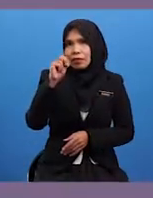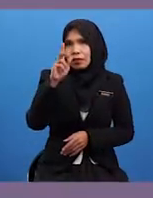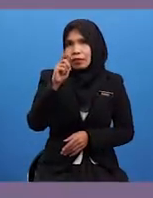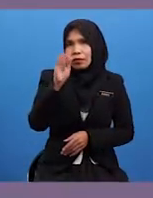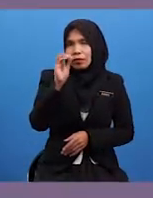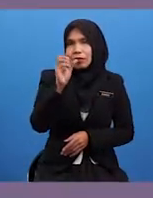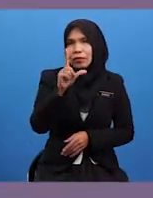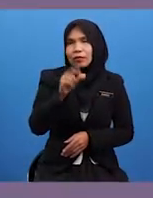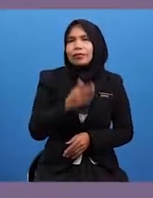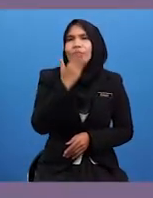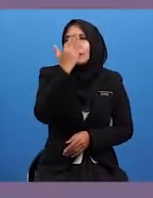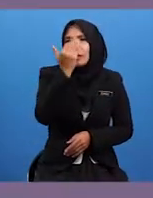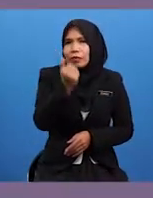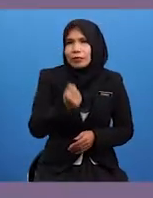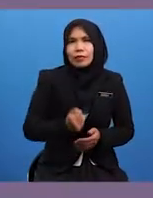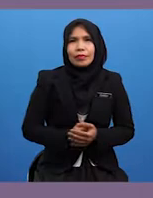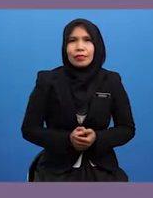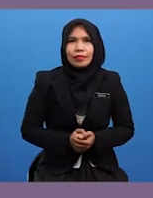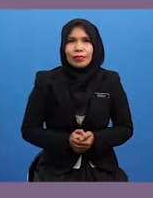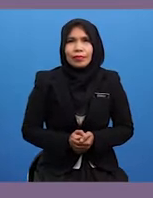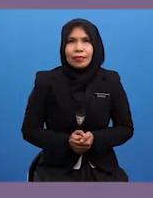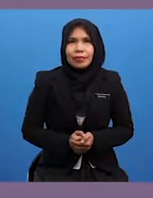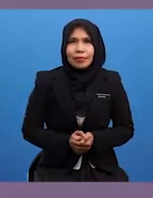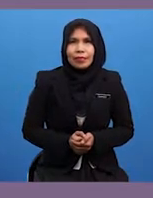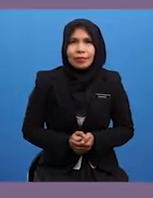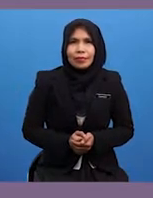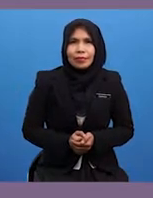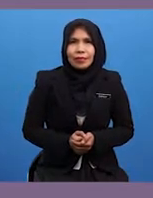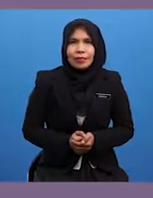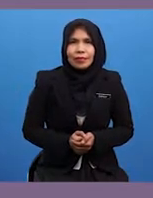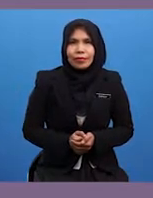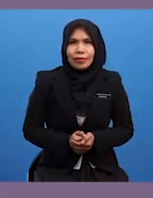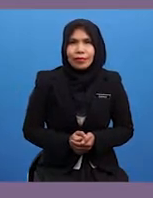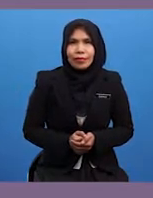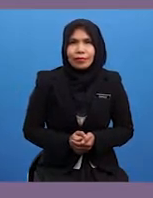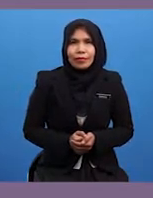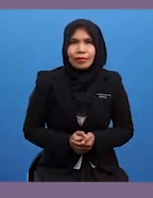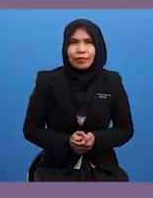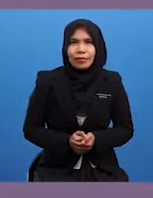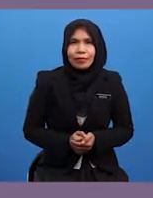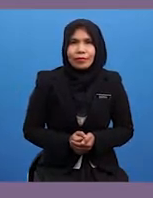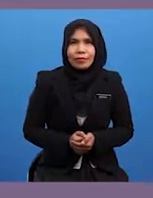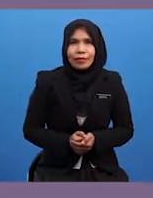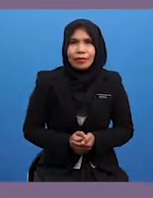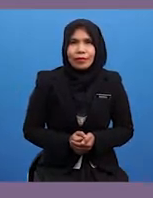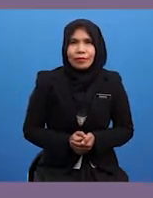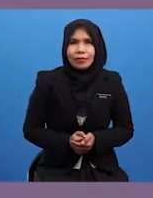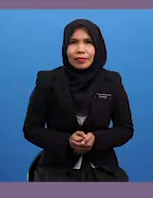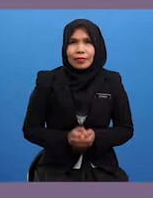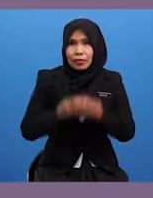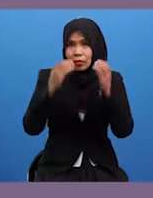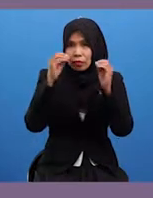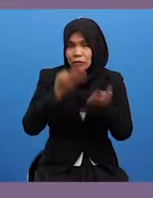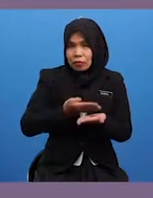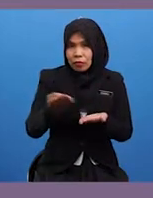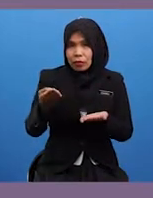bagi litar dengan satu mentol lebih berbanding litar dengan dua mentol? Cikgu bagi 10